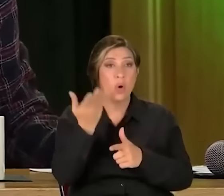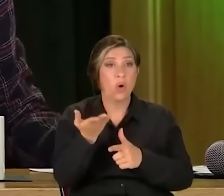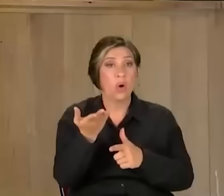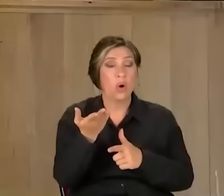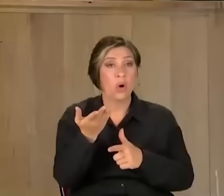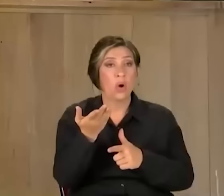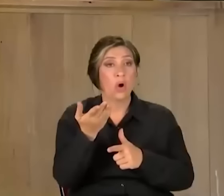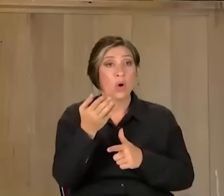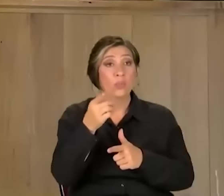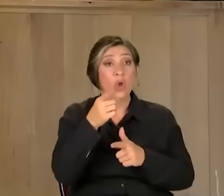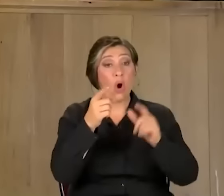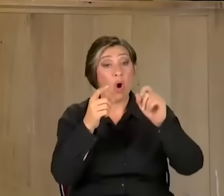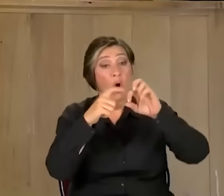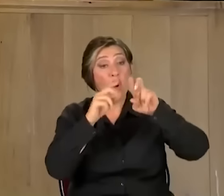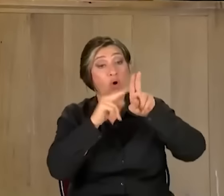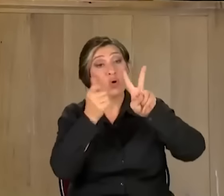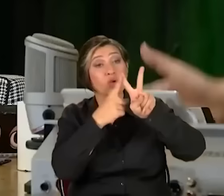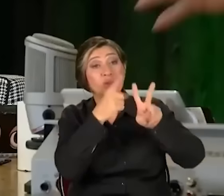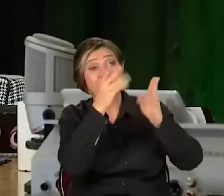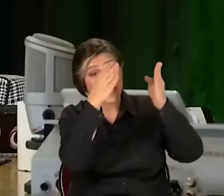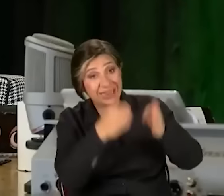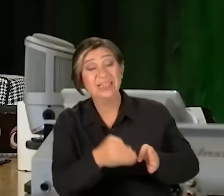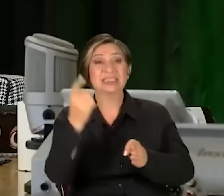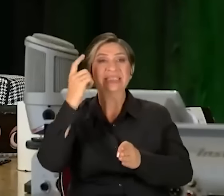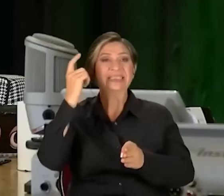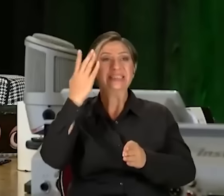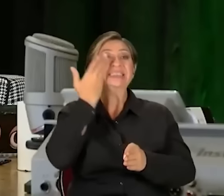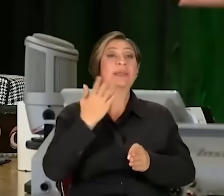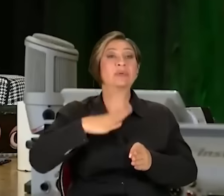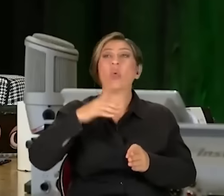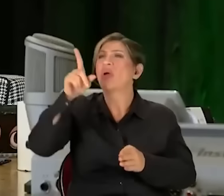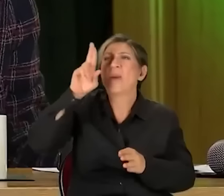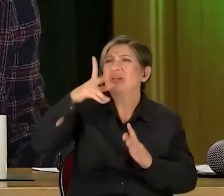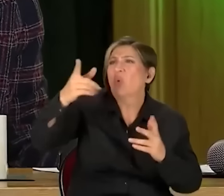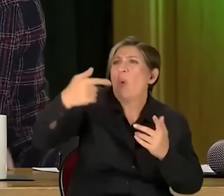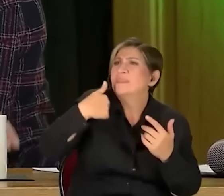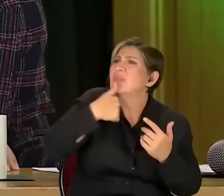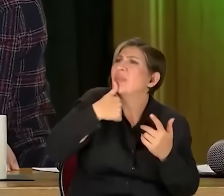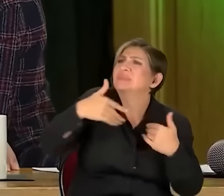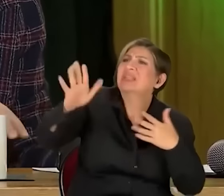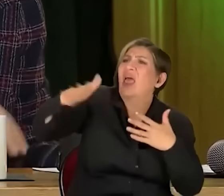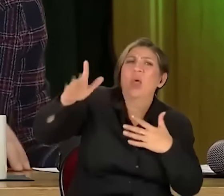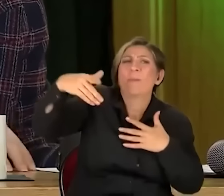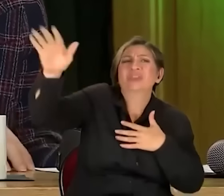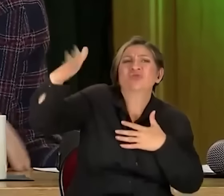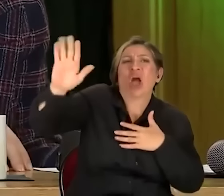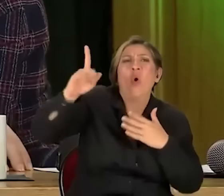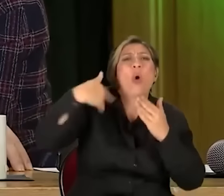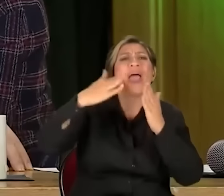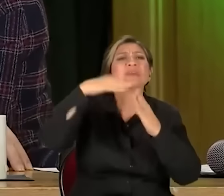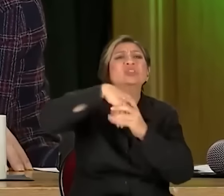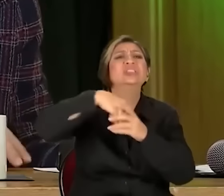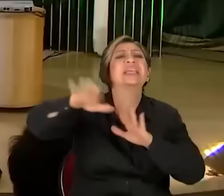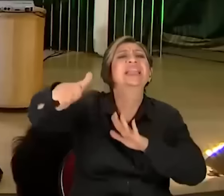Bunları Orkun'dan izlemek istiyoruz. Başka yabancı birinden değil. O bize yabancı. O bizim adamımız değil. Bizim evin bir